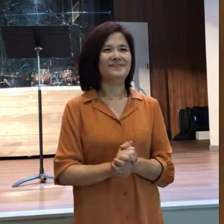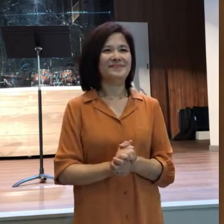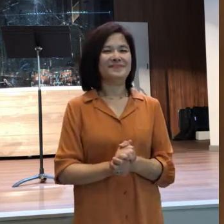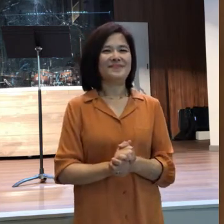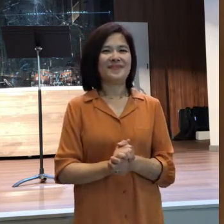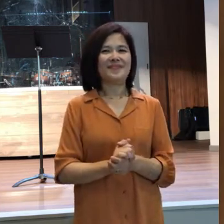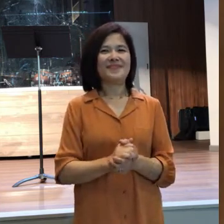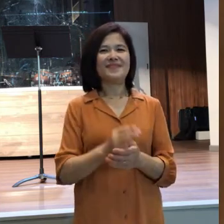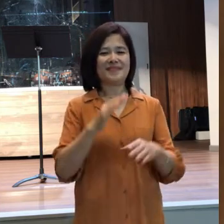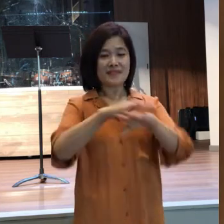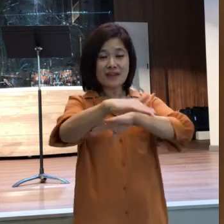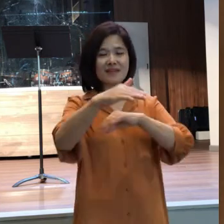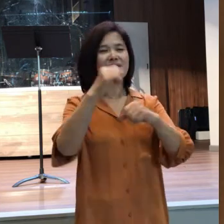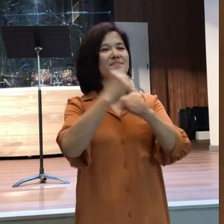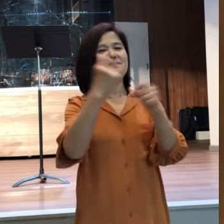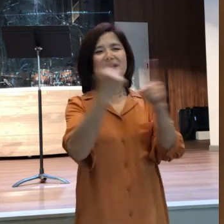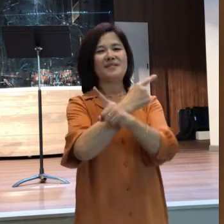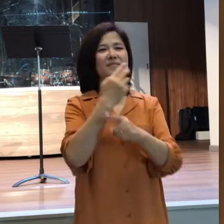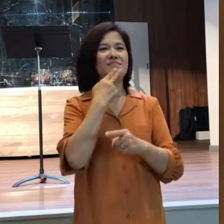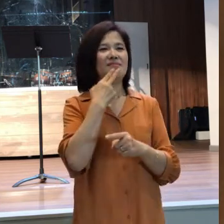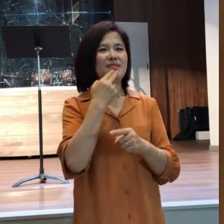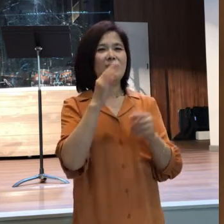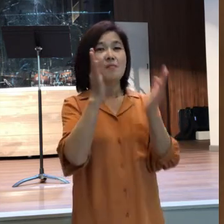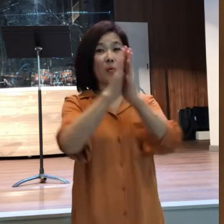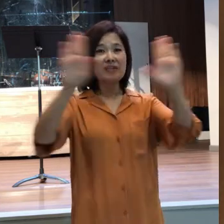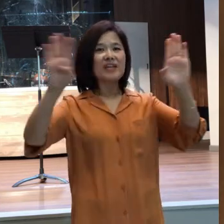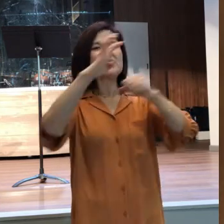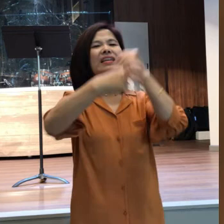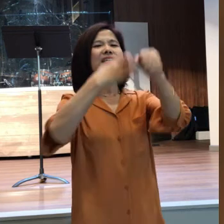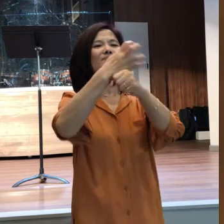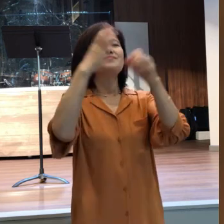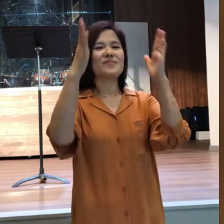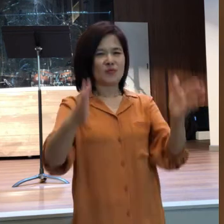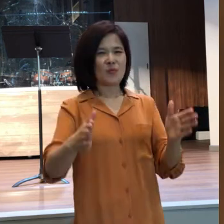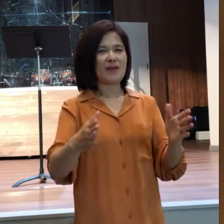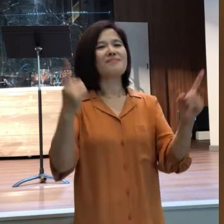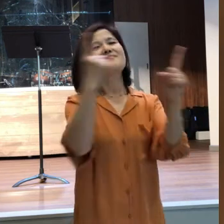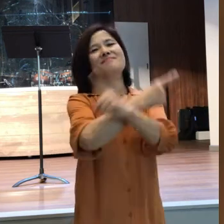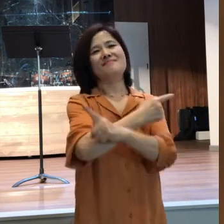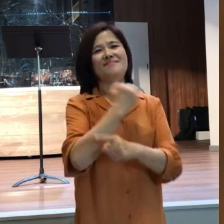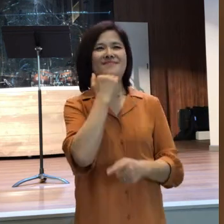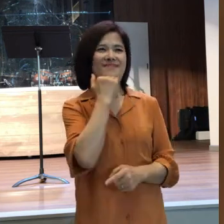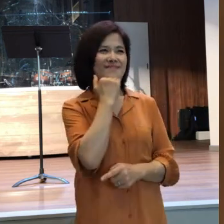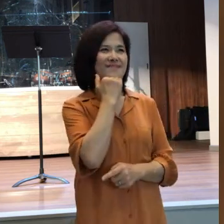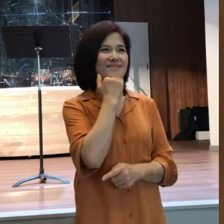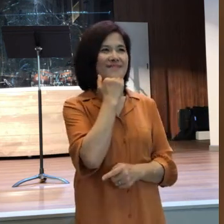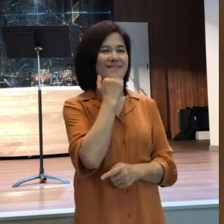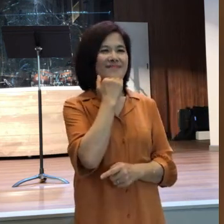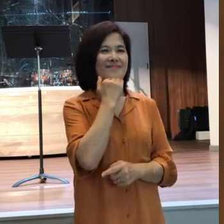체질 바뀌는데 모세는 40년 걸렸고요. 예?